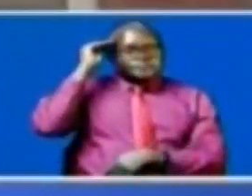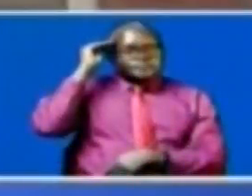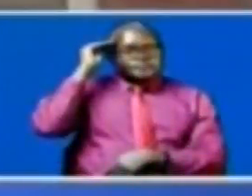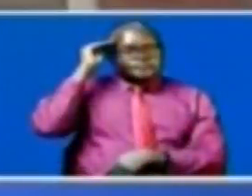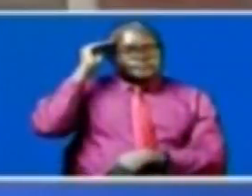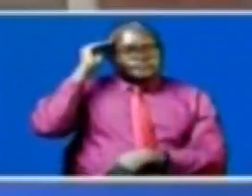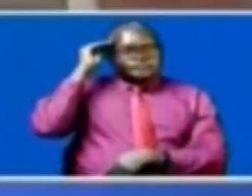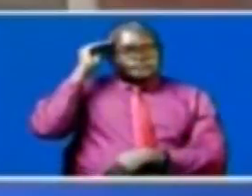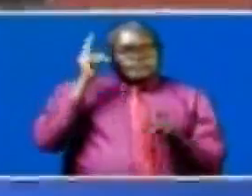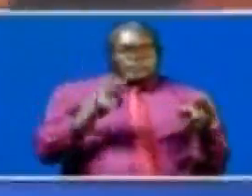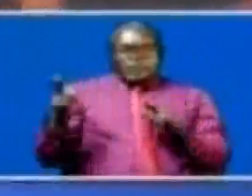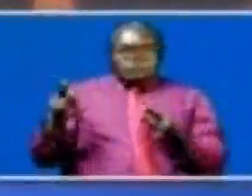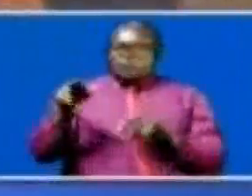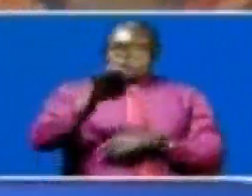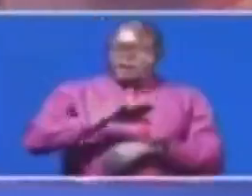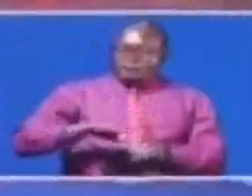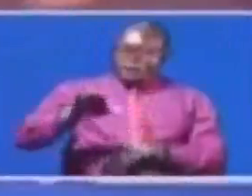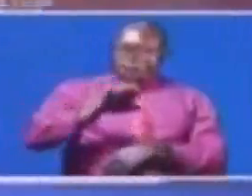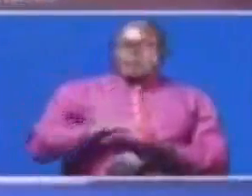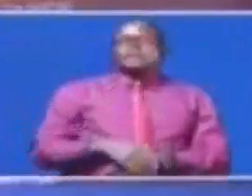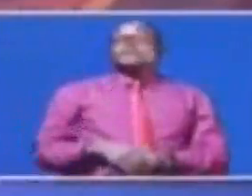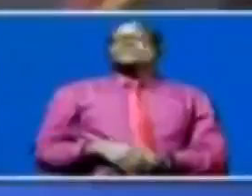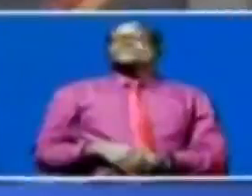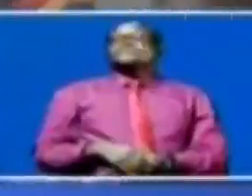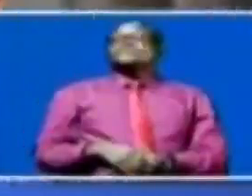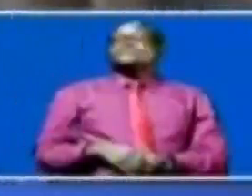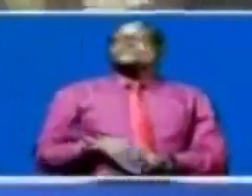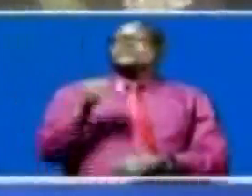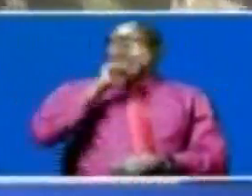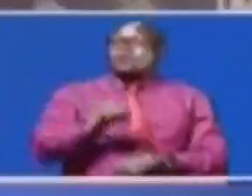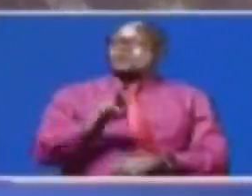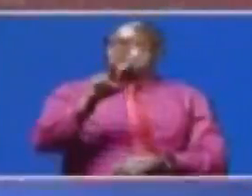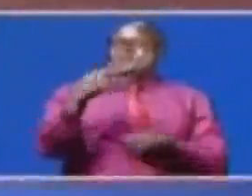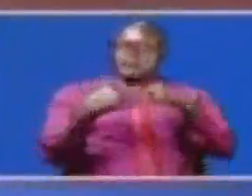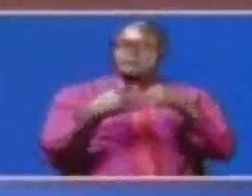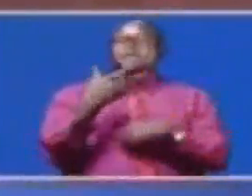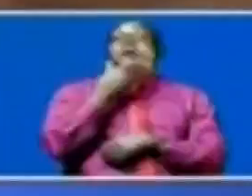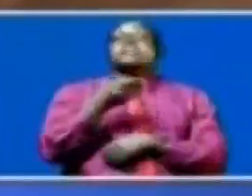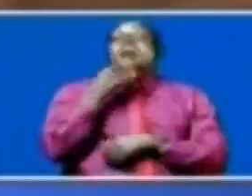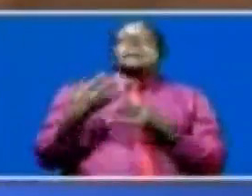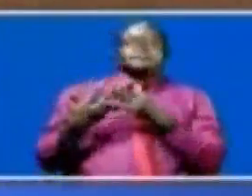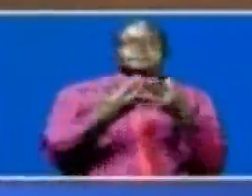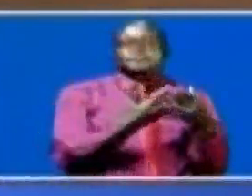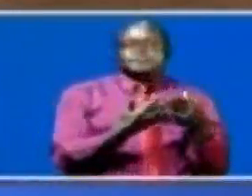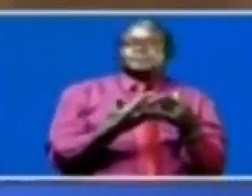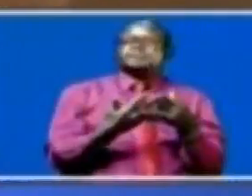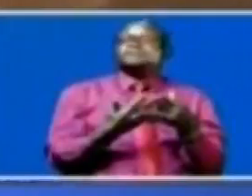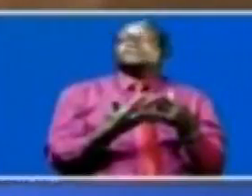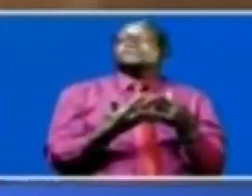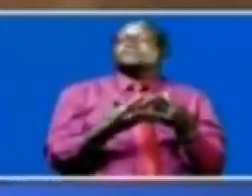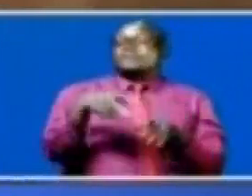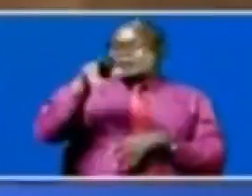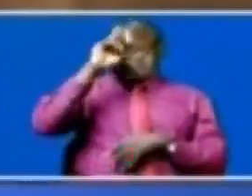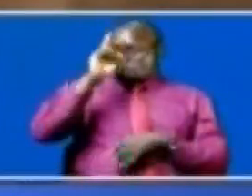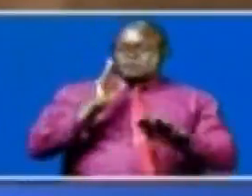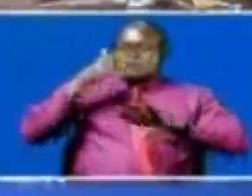ile mazingira yao ya kawaida. Meanwhile, Samson Kiprono, a 28-year-old man, is being held in police custody at Ololunga in connection